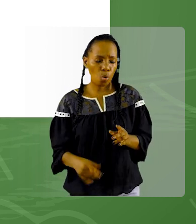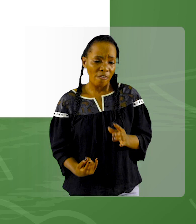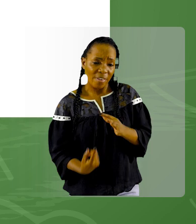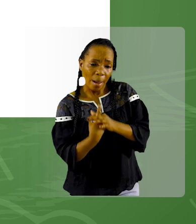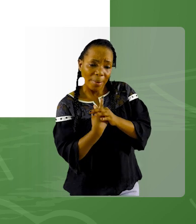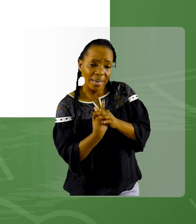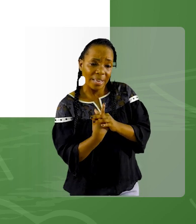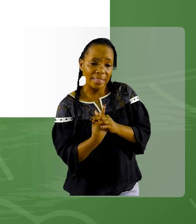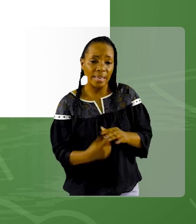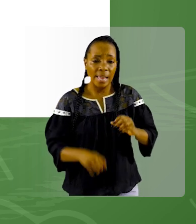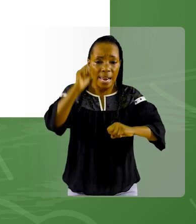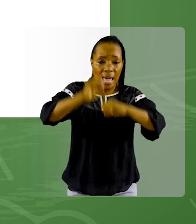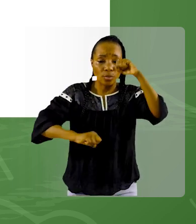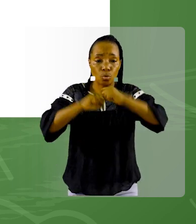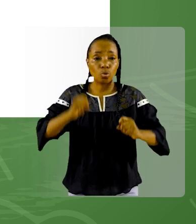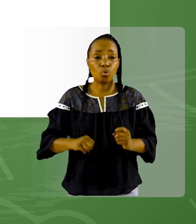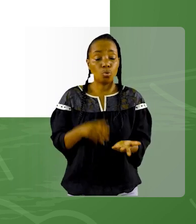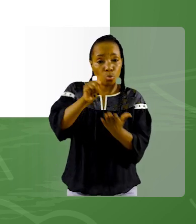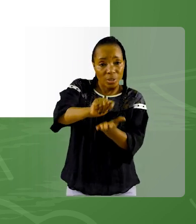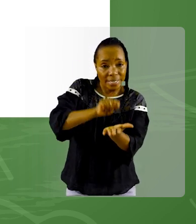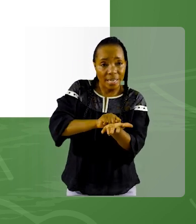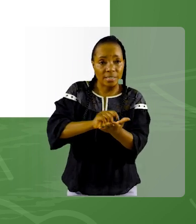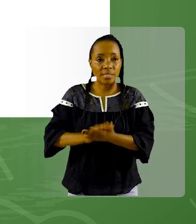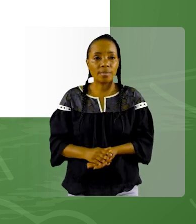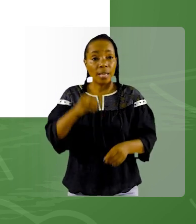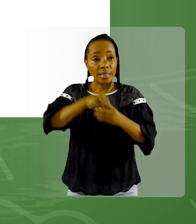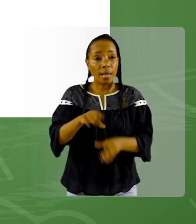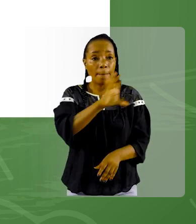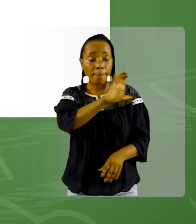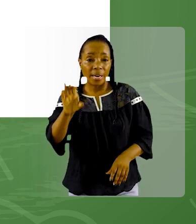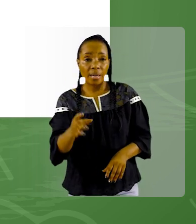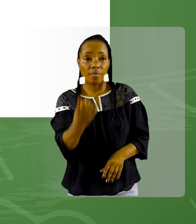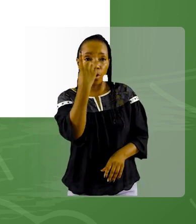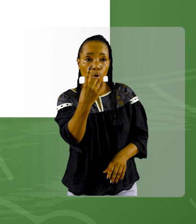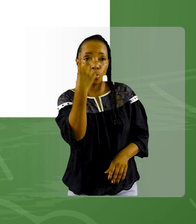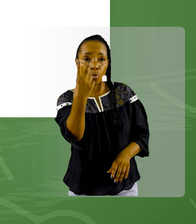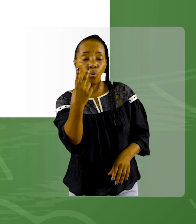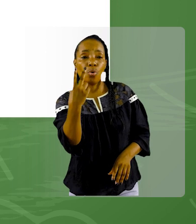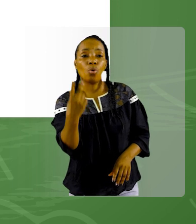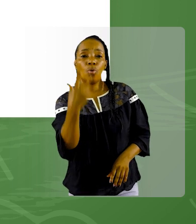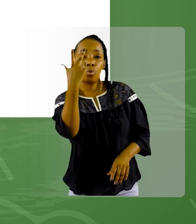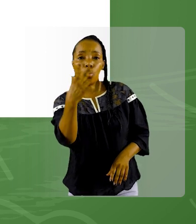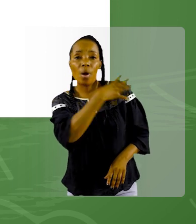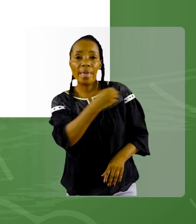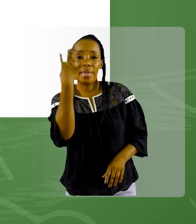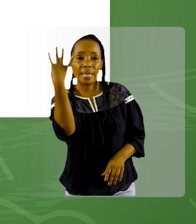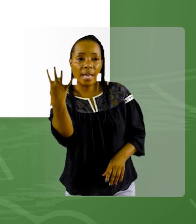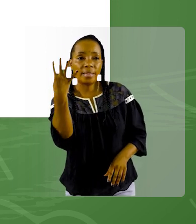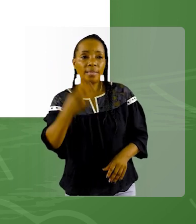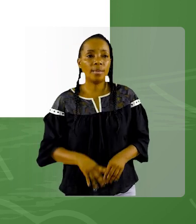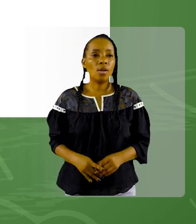texte. Ainsi, donc le paragraphe 1, le paragraphe 2, le paragraphe 3 et le paragraphe